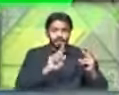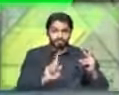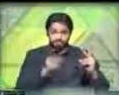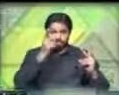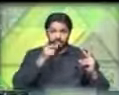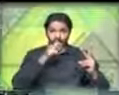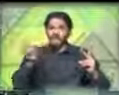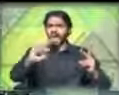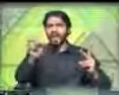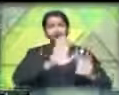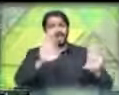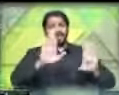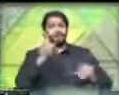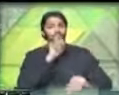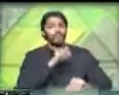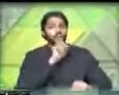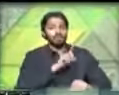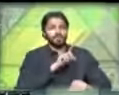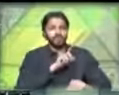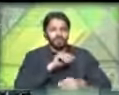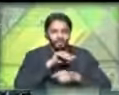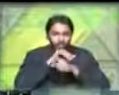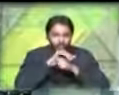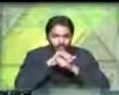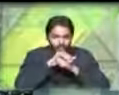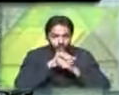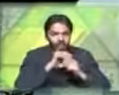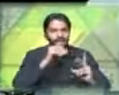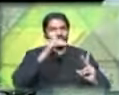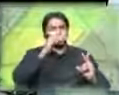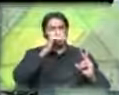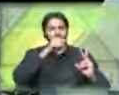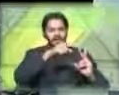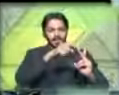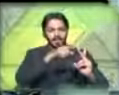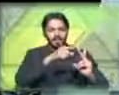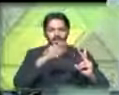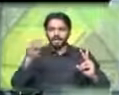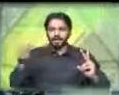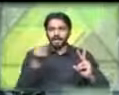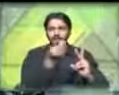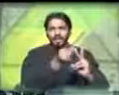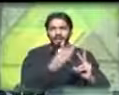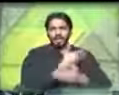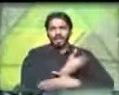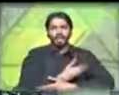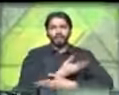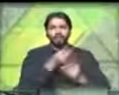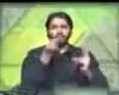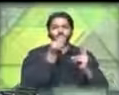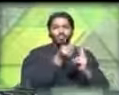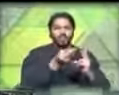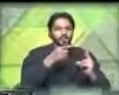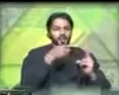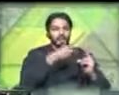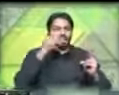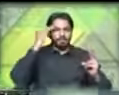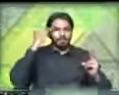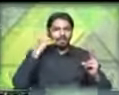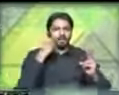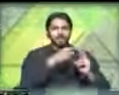خافت عليه أن يقتل. والثانية فحرك سكتت. بهذا الحكم عاطفة الأمومة الحقيقية. الله،